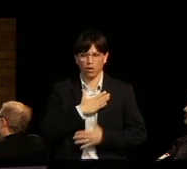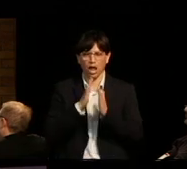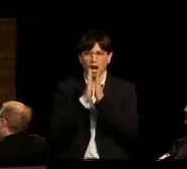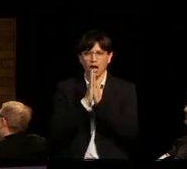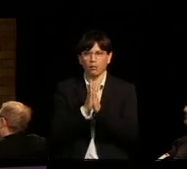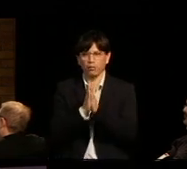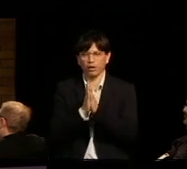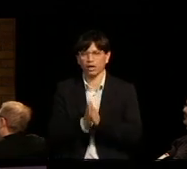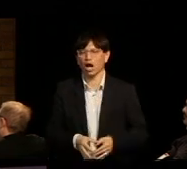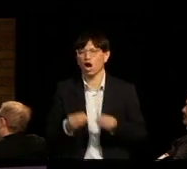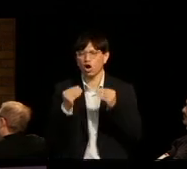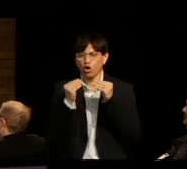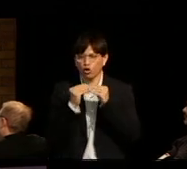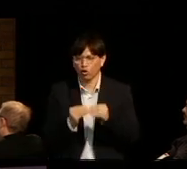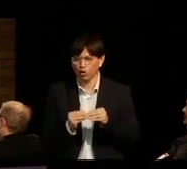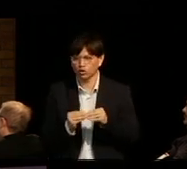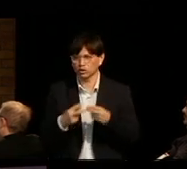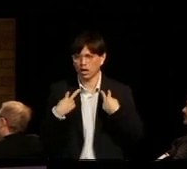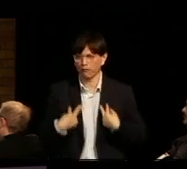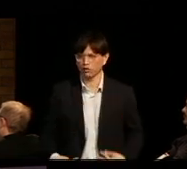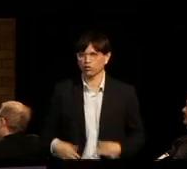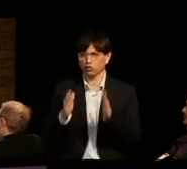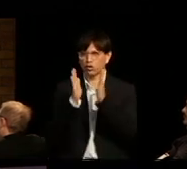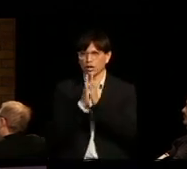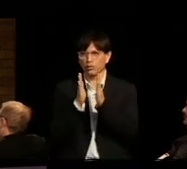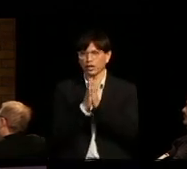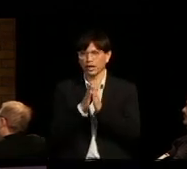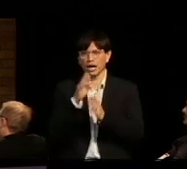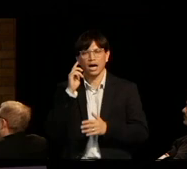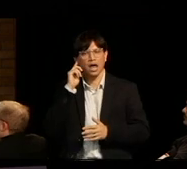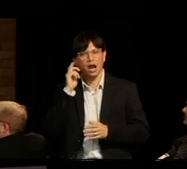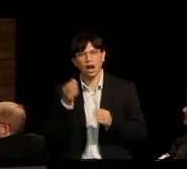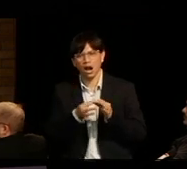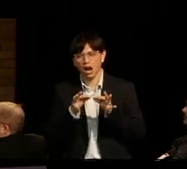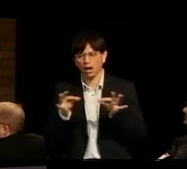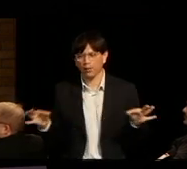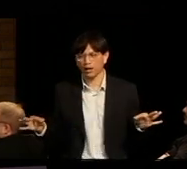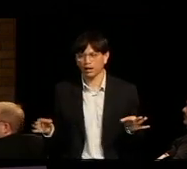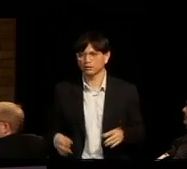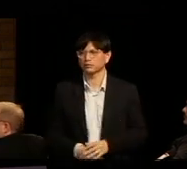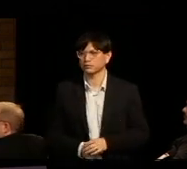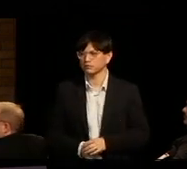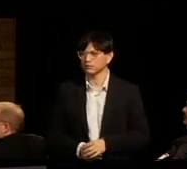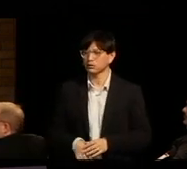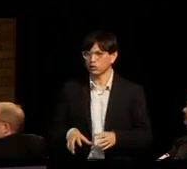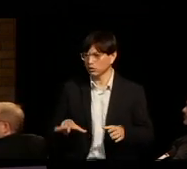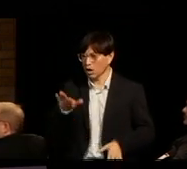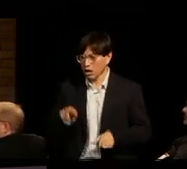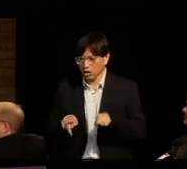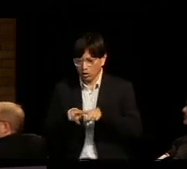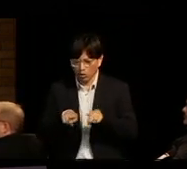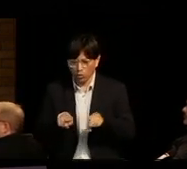che cosa ho vissuto nel pregare nell'ascoltare la parola No E questo è anche ciò che facciamo con i bambini